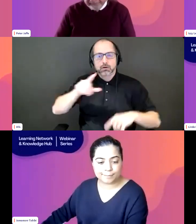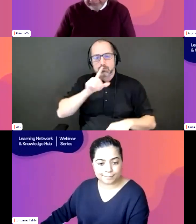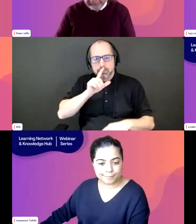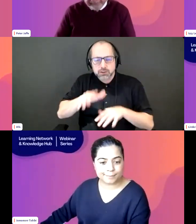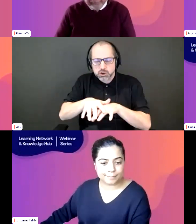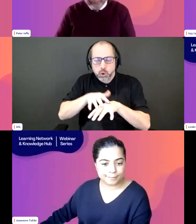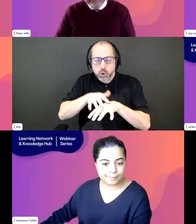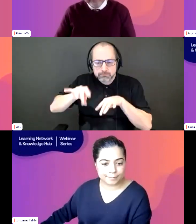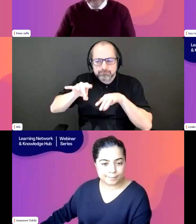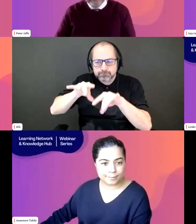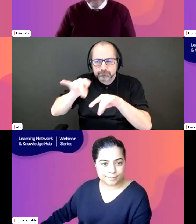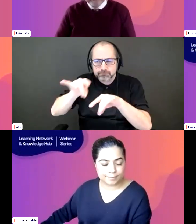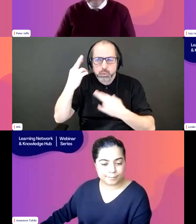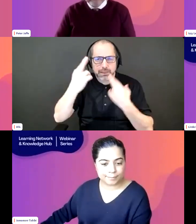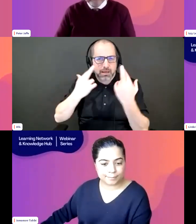lentement